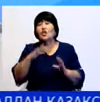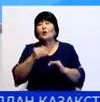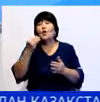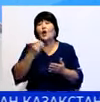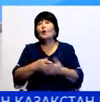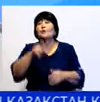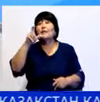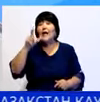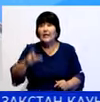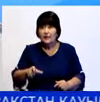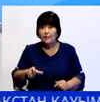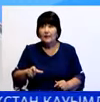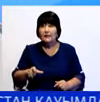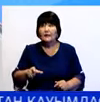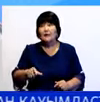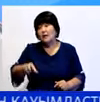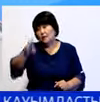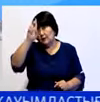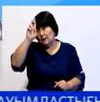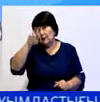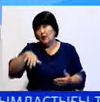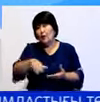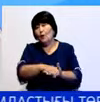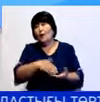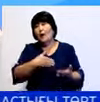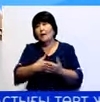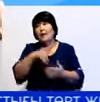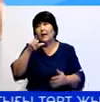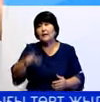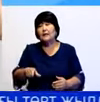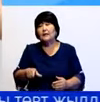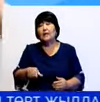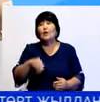құрметті азаматы, мемлекет және қоғам қайраткері